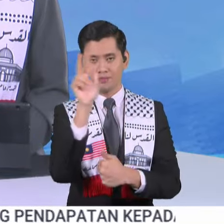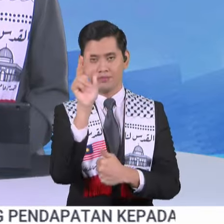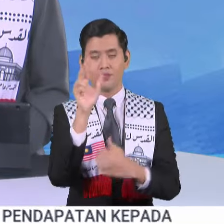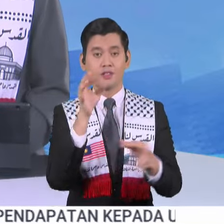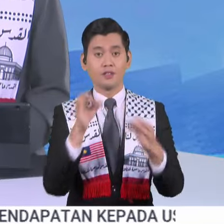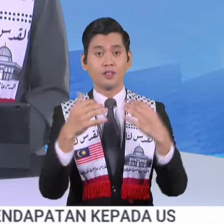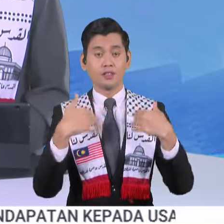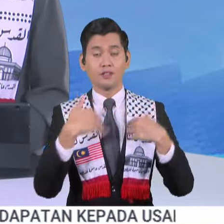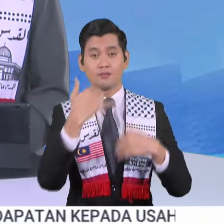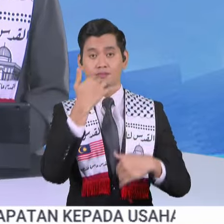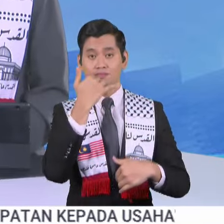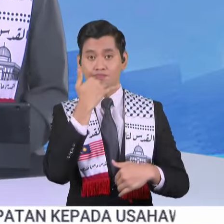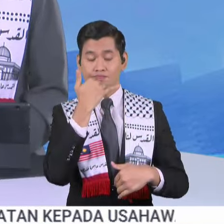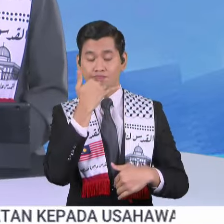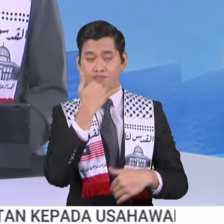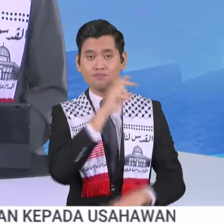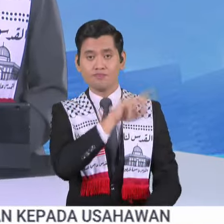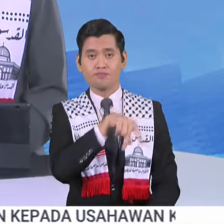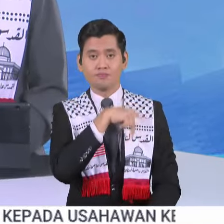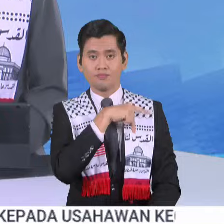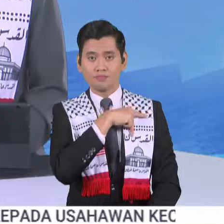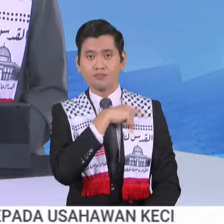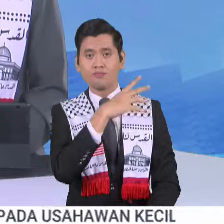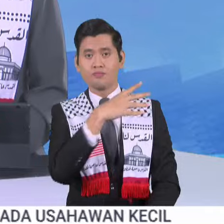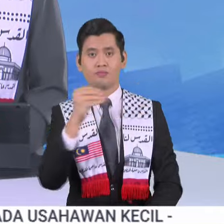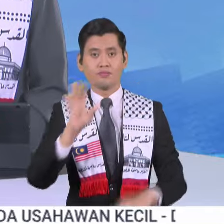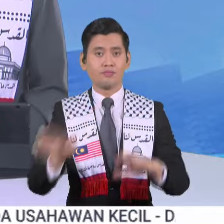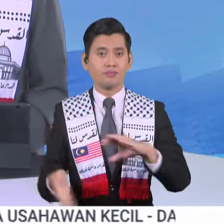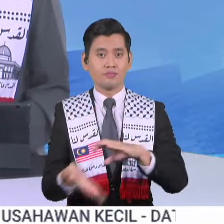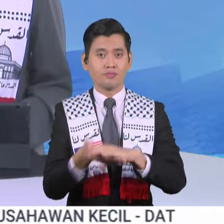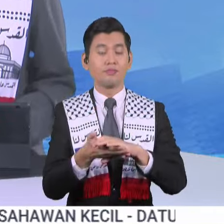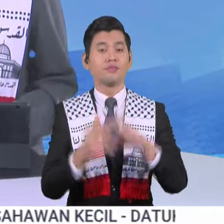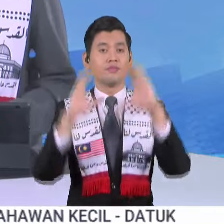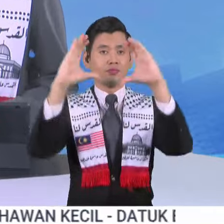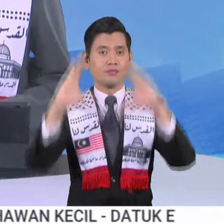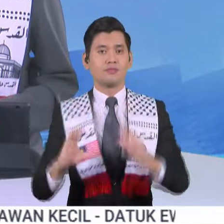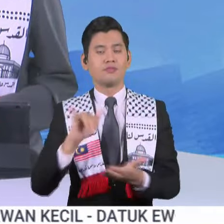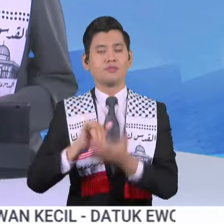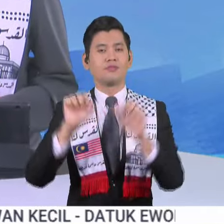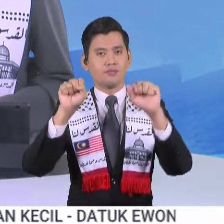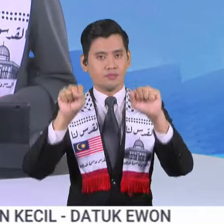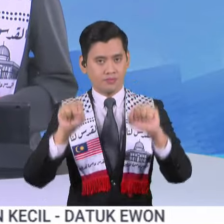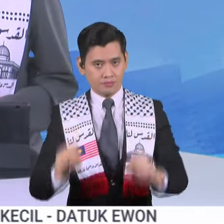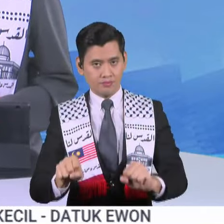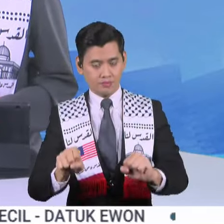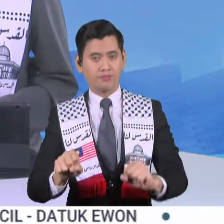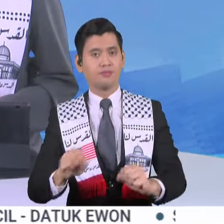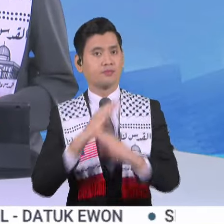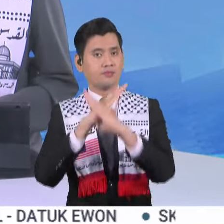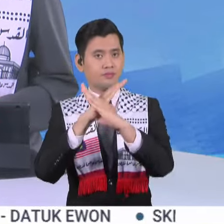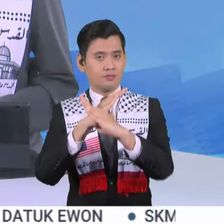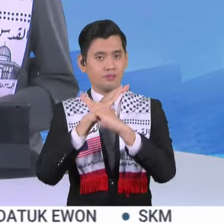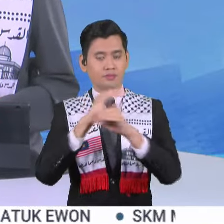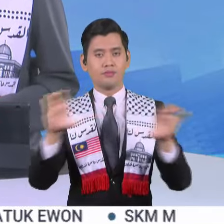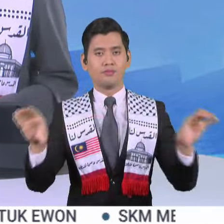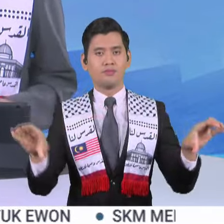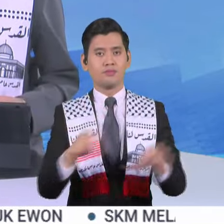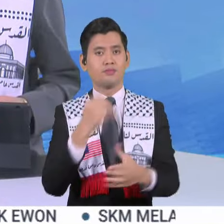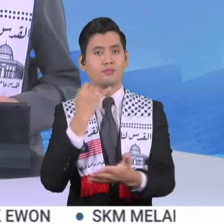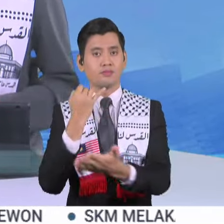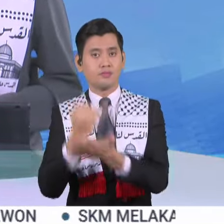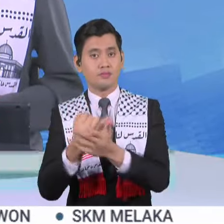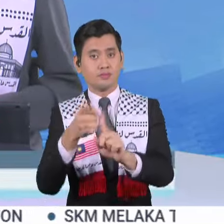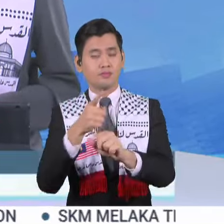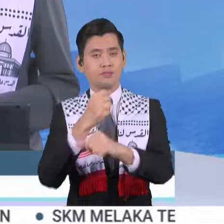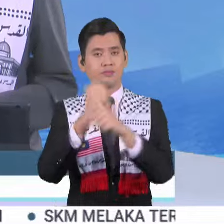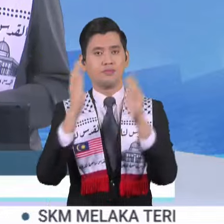salah laku dan rasuah. Perdana Menteri Dato' Sri Anwar Ibrahim berharap langkah itu dapat mengatasi perbuatan sedemikian dalam kalangan penjawat awam